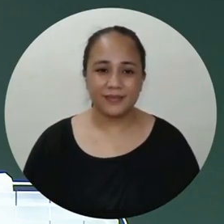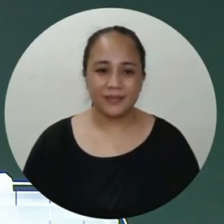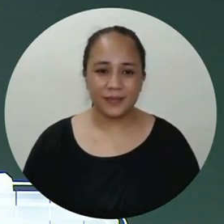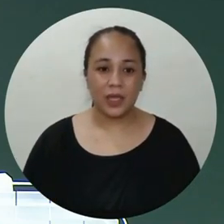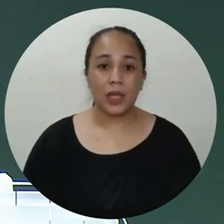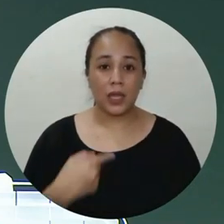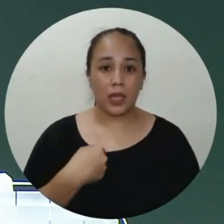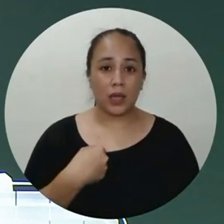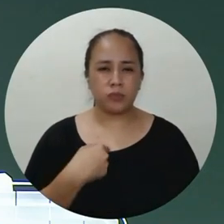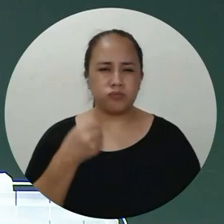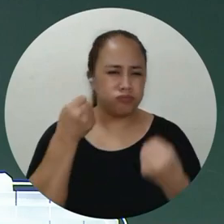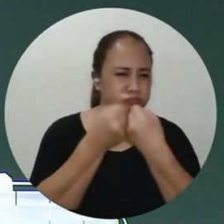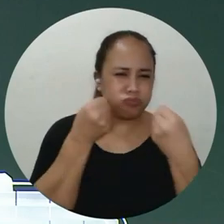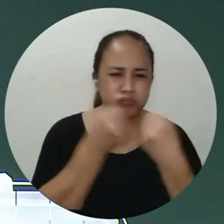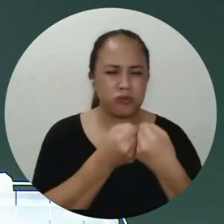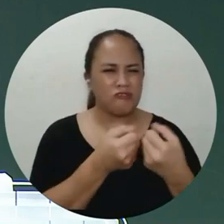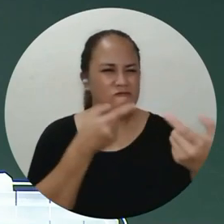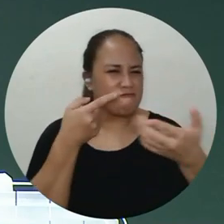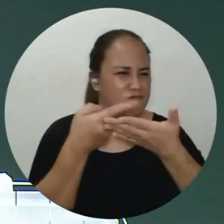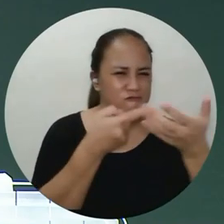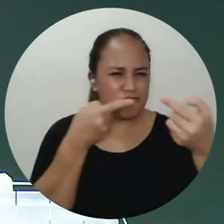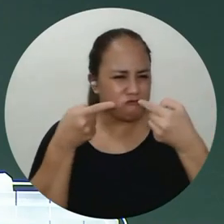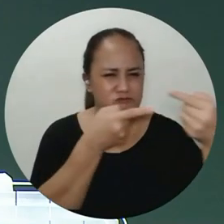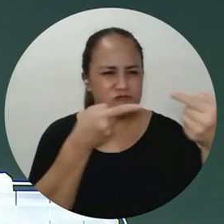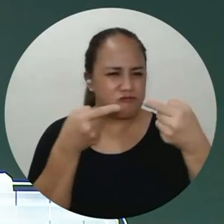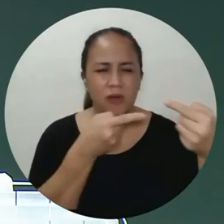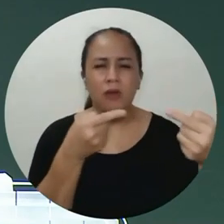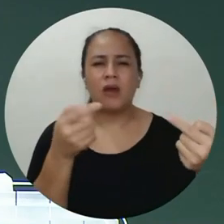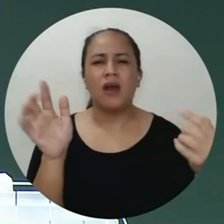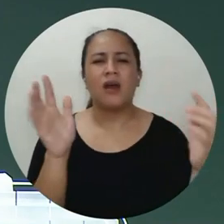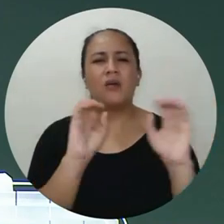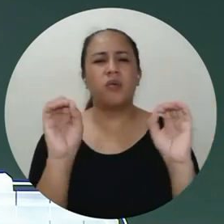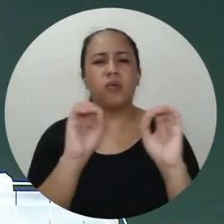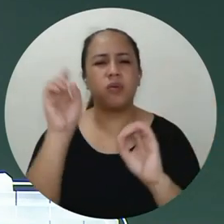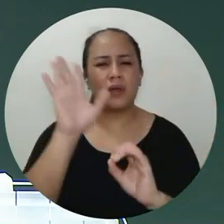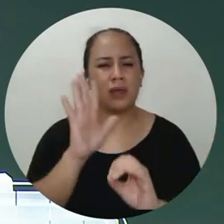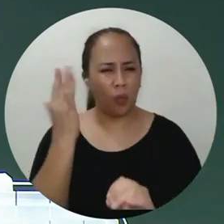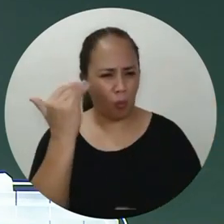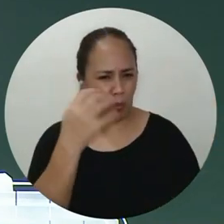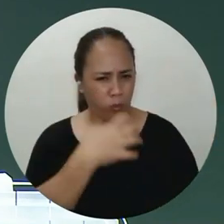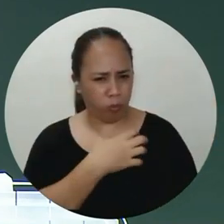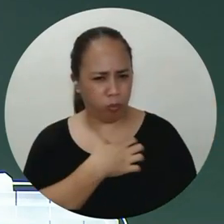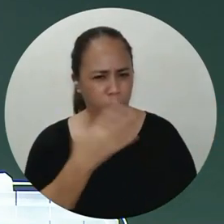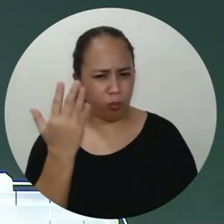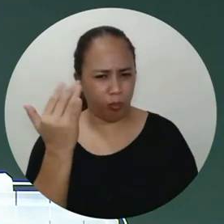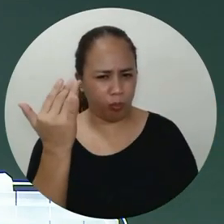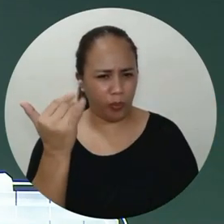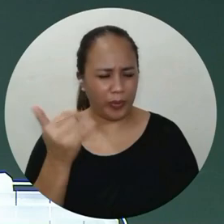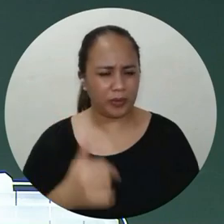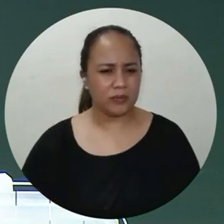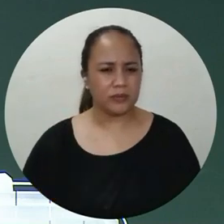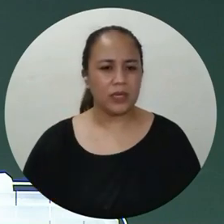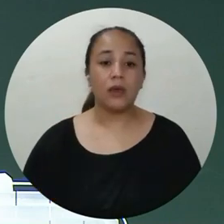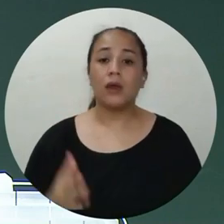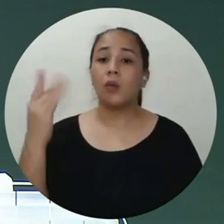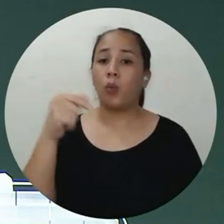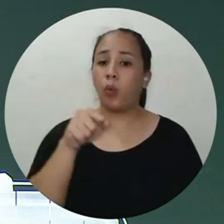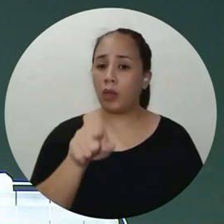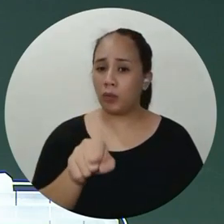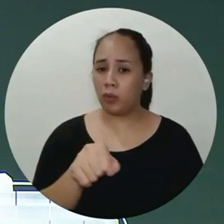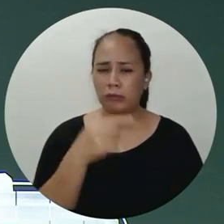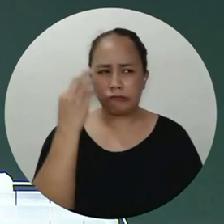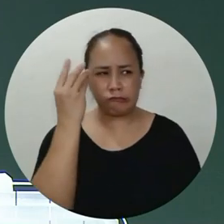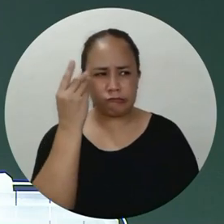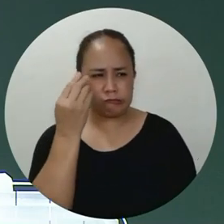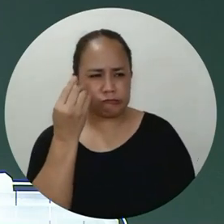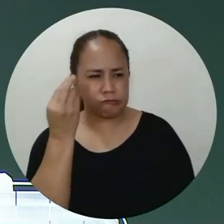fighting or arguing, there is no God. 왜 불평합니까? Why are you complaining? 하나님이 빼고 하니 하나님 빼고. It's because you're calculating without God. 자,